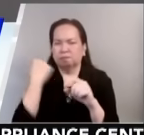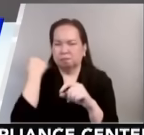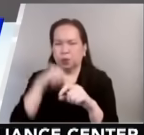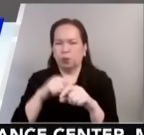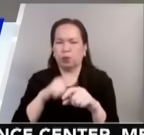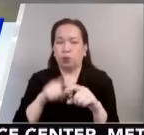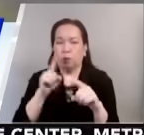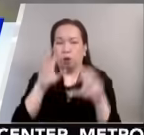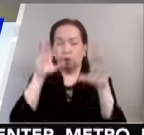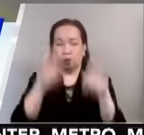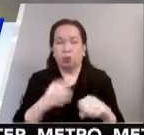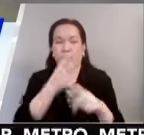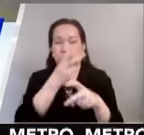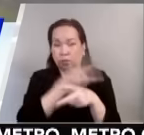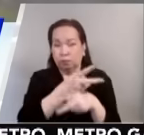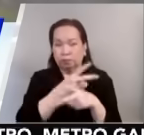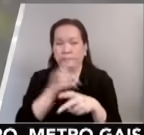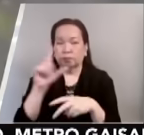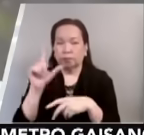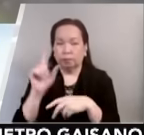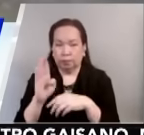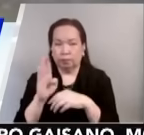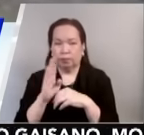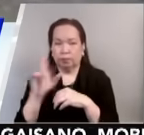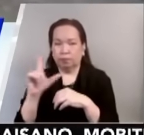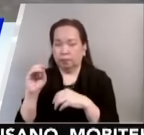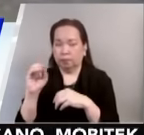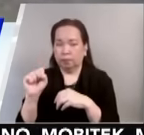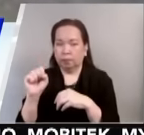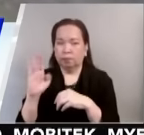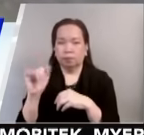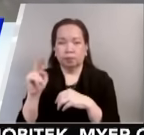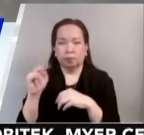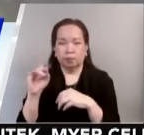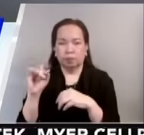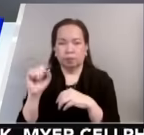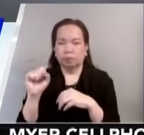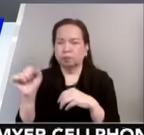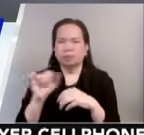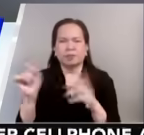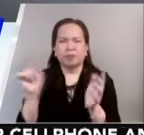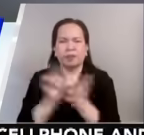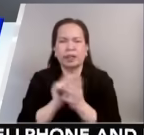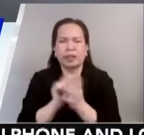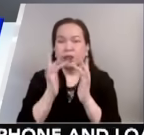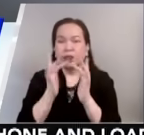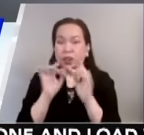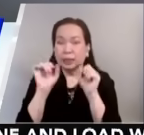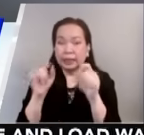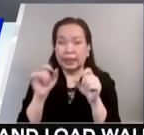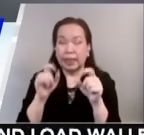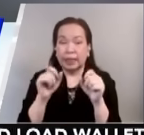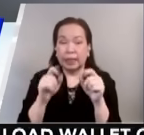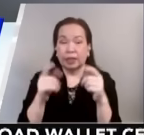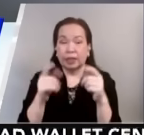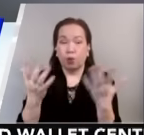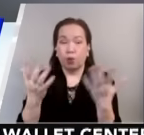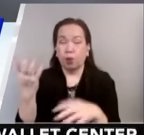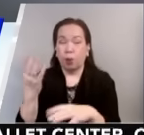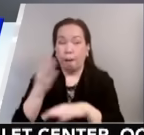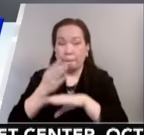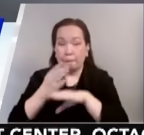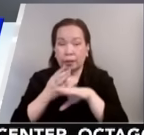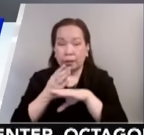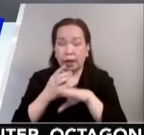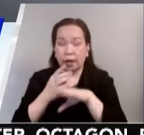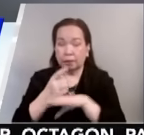police station bawal na bawal ding magbenta ng mga firecracker online sa Dinalupihan Bataan timbog sa operasyon ng isang